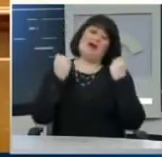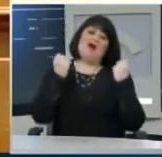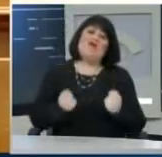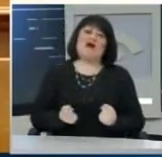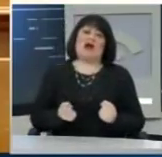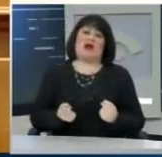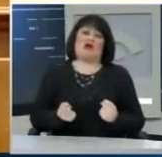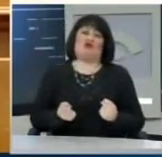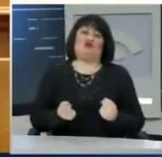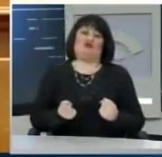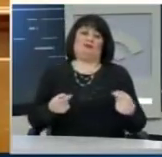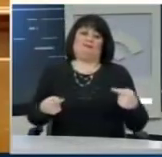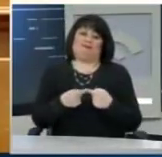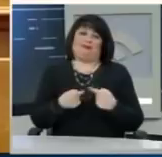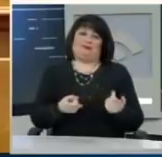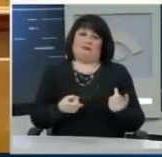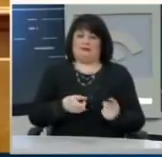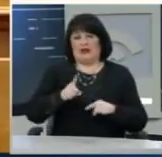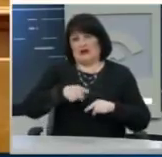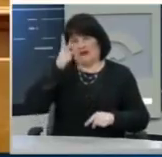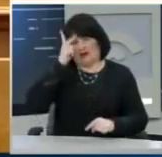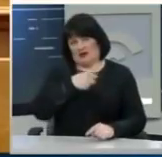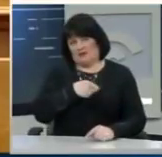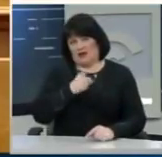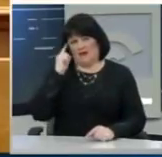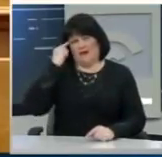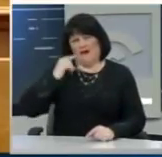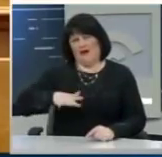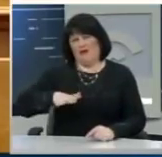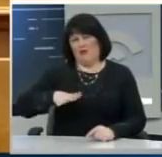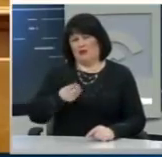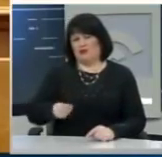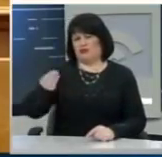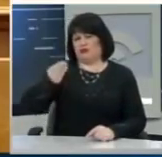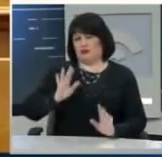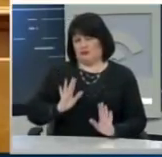επιβάρυναν το ίδιο αρνητικό κλίμα και επέτειναν την καχυποψία.